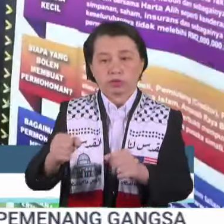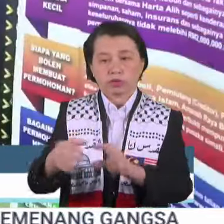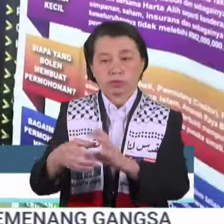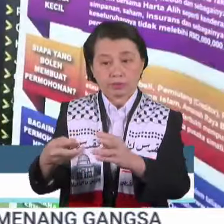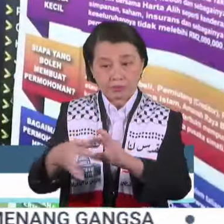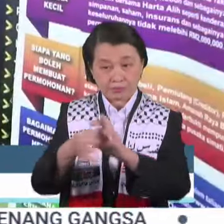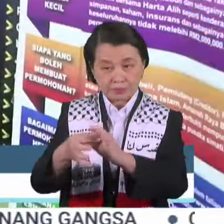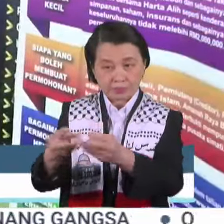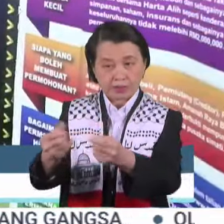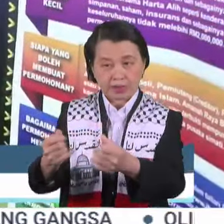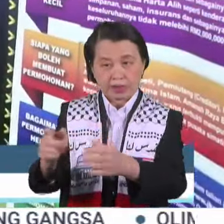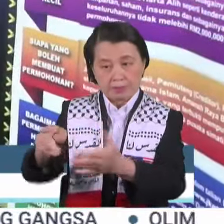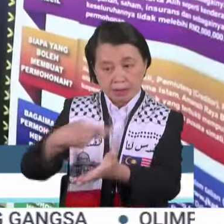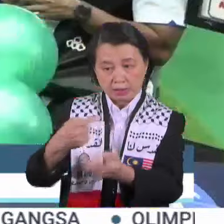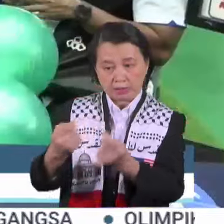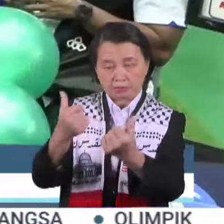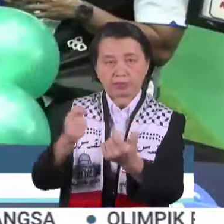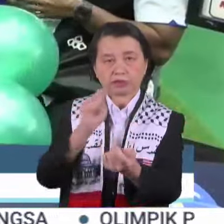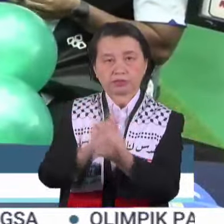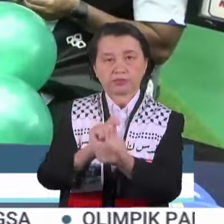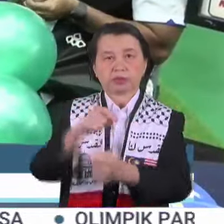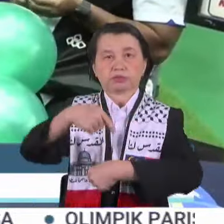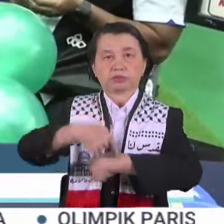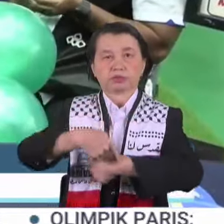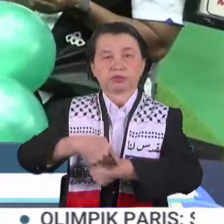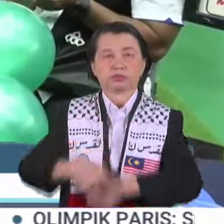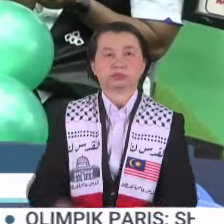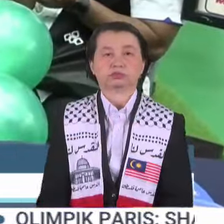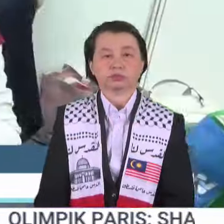pemilik tanah membayar lebih cepat dan tepat pada masanya.